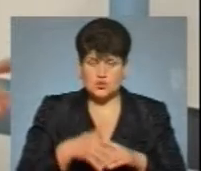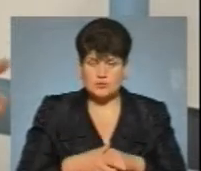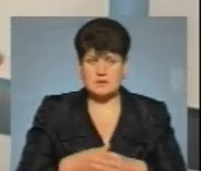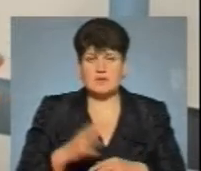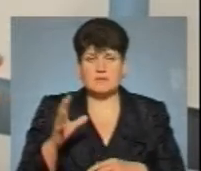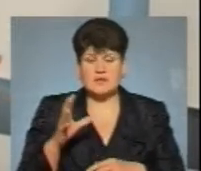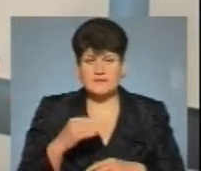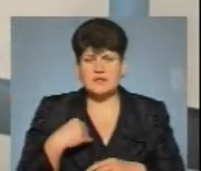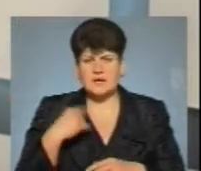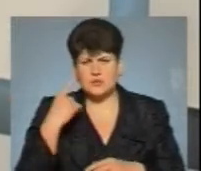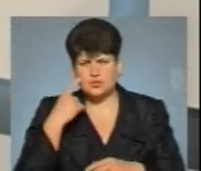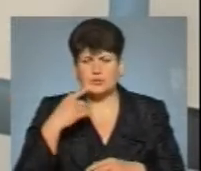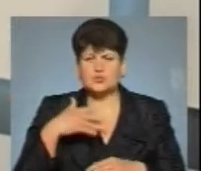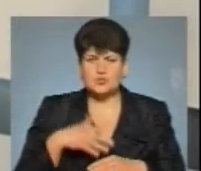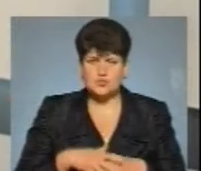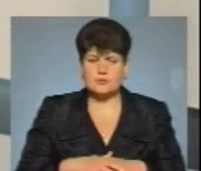всі зрозуміли, що